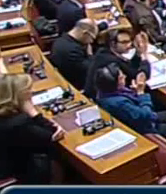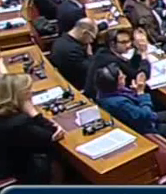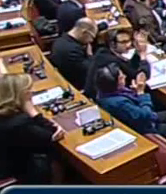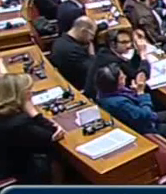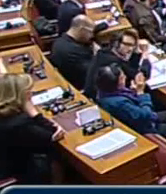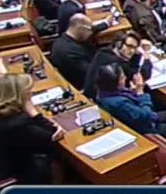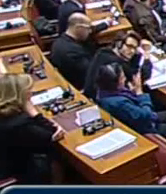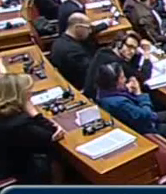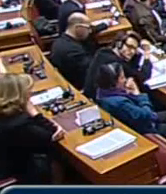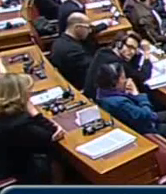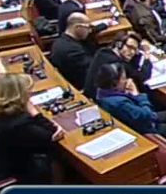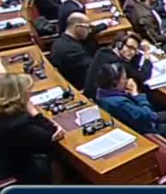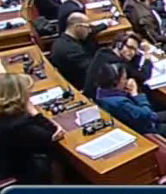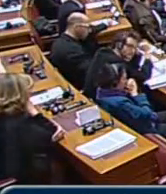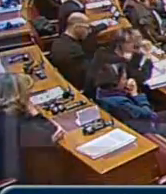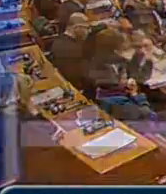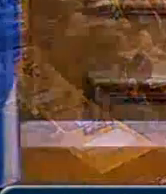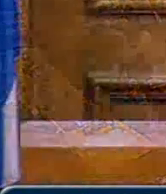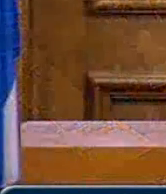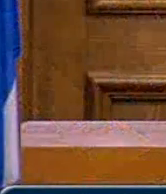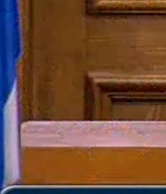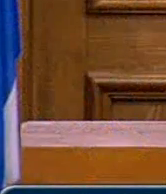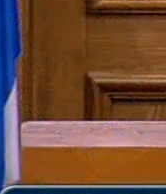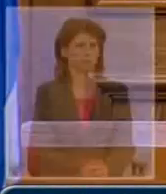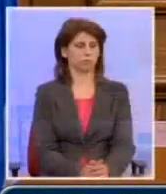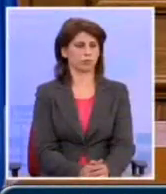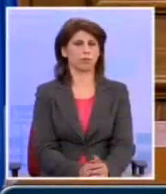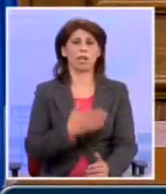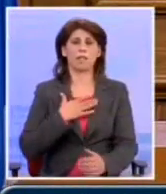Ευχαριστούμε πολύ τον κύριο Χουντή. Κύριε Υπουργέ...